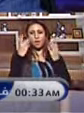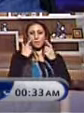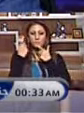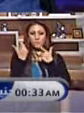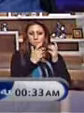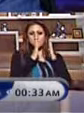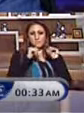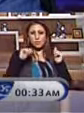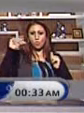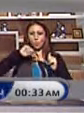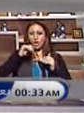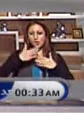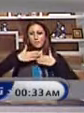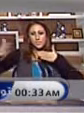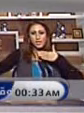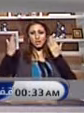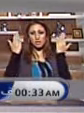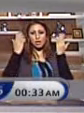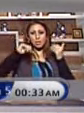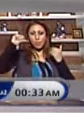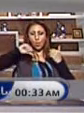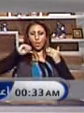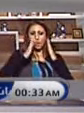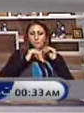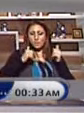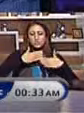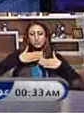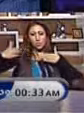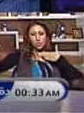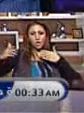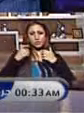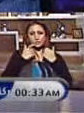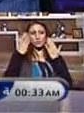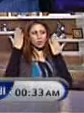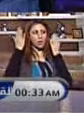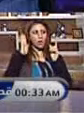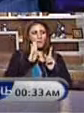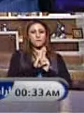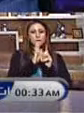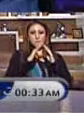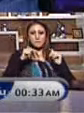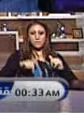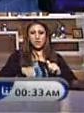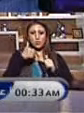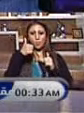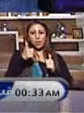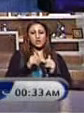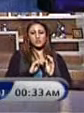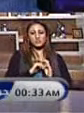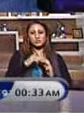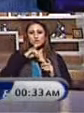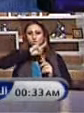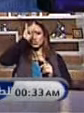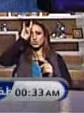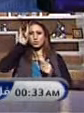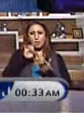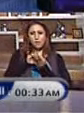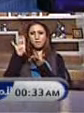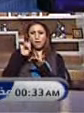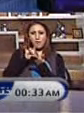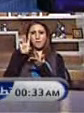من كل مكروه وسوء اللهم امن مصر من كل مكروه وسوء اللهم امن مصر من كل مكروه وسوء اطرد عنها شياطين الانس